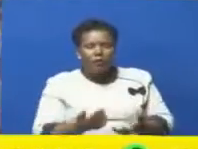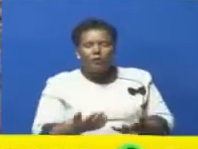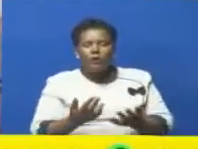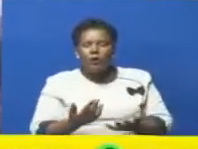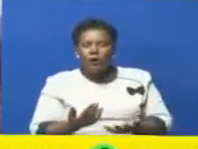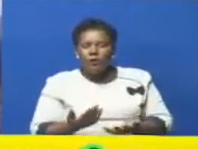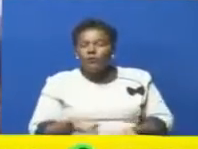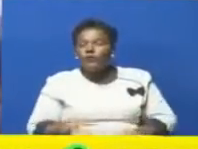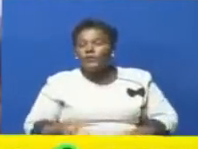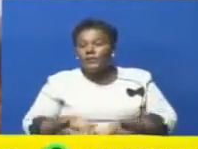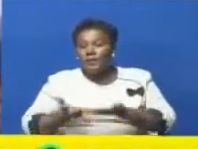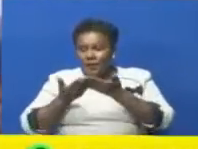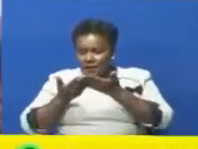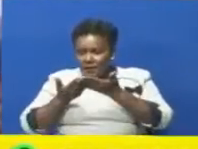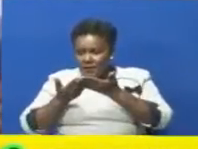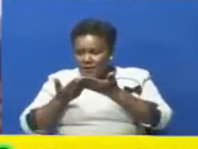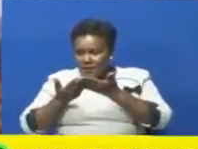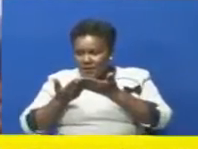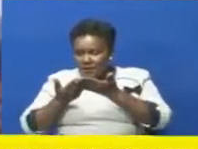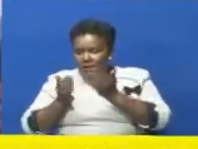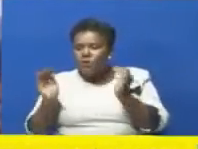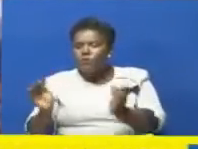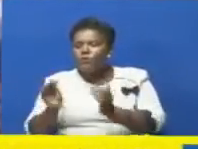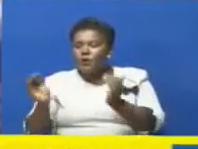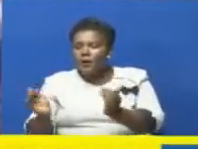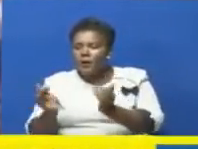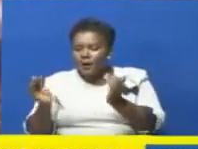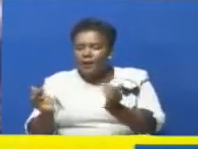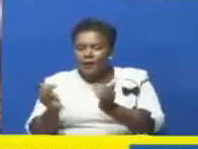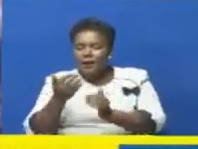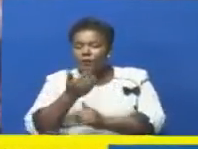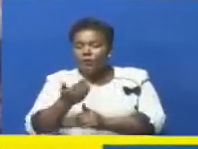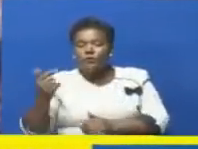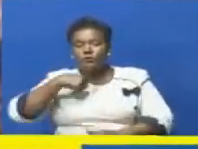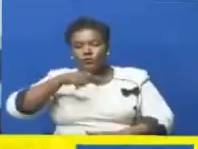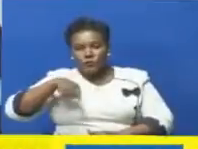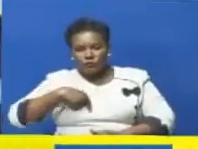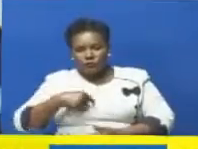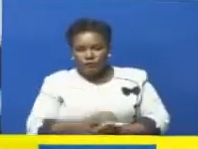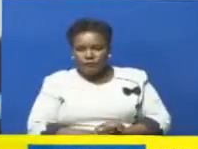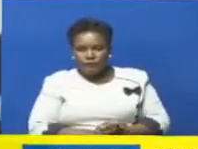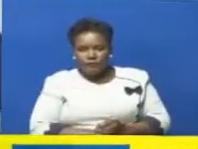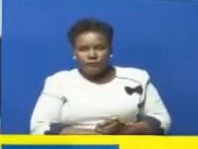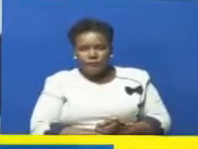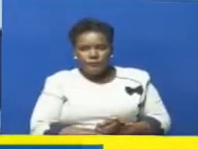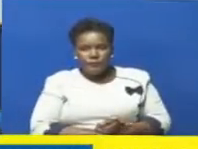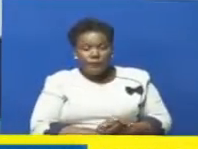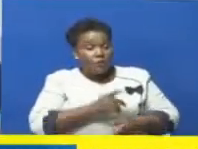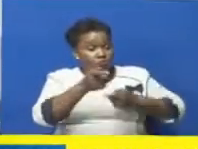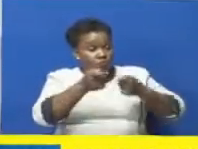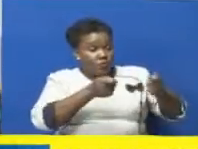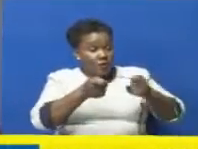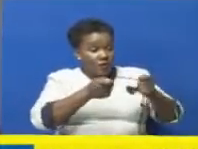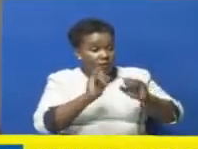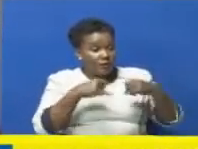hiyo ya kitaaluma, lakini pia na majukumu ya ulezi na uzazi katika kuwajenga watoto wetu. Kwa upande wake, mkurugenzi wa shirika la maendeleo ya jamii